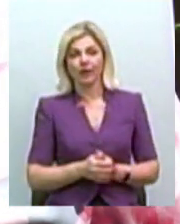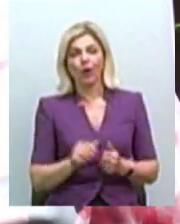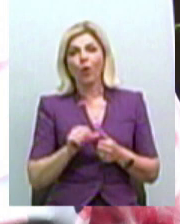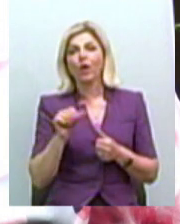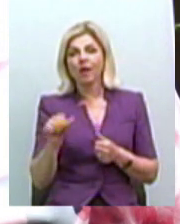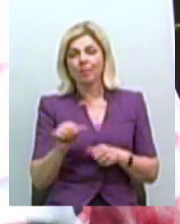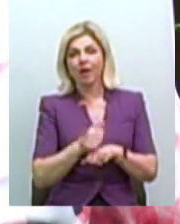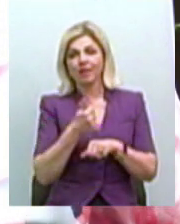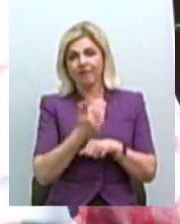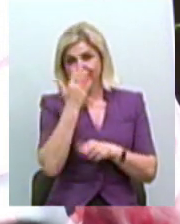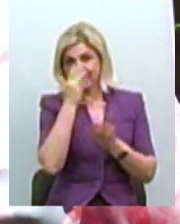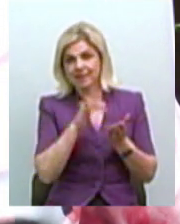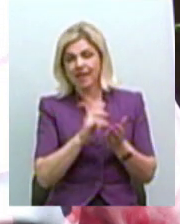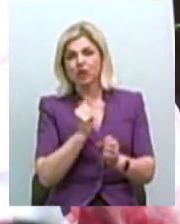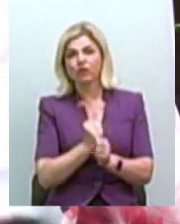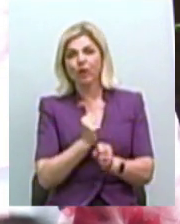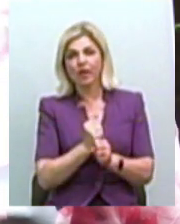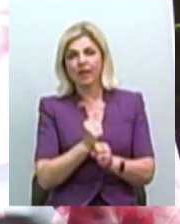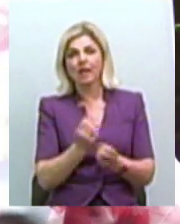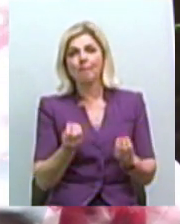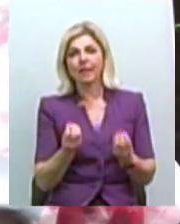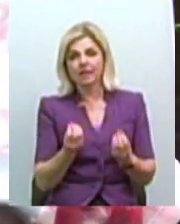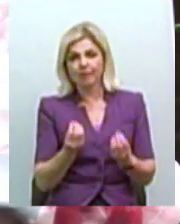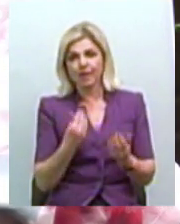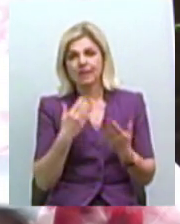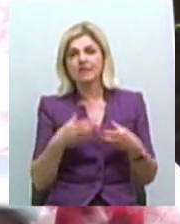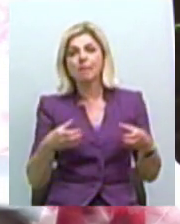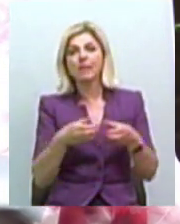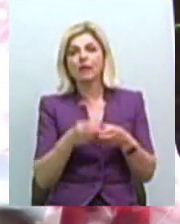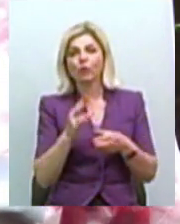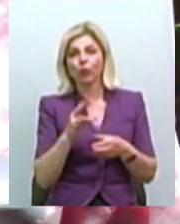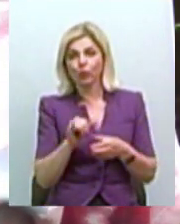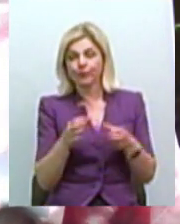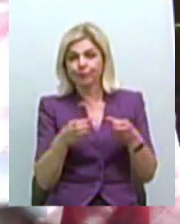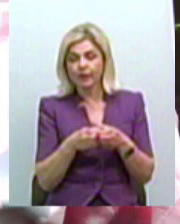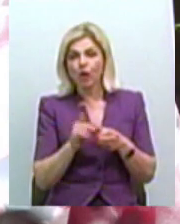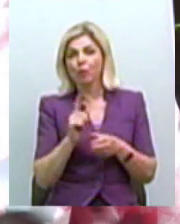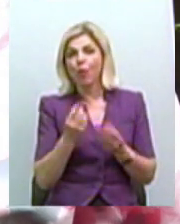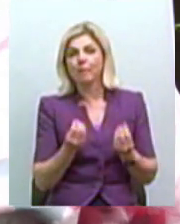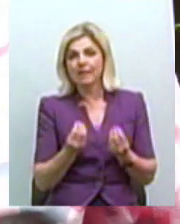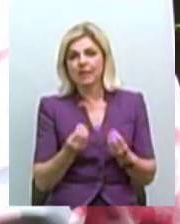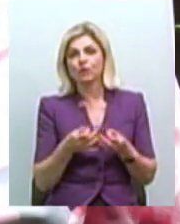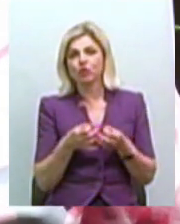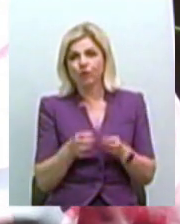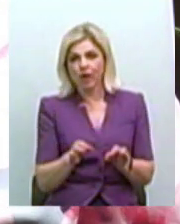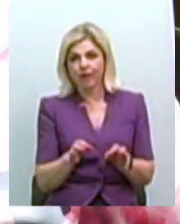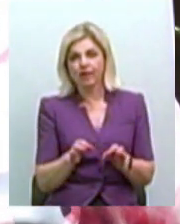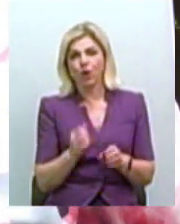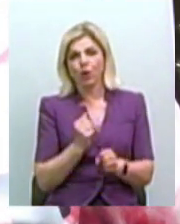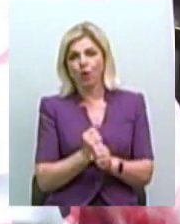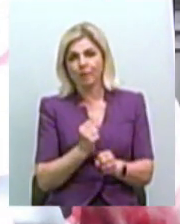Окрема головна ціль – це створити бізнес-спілку, тому що саме бізнес дозволяє